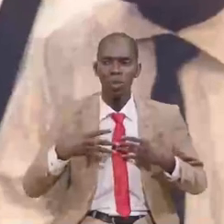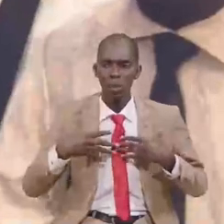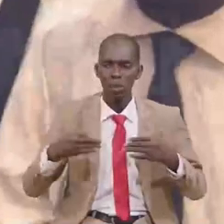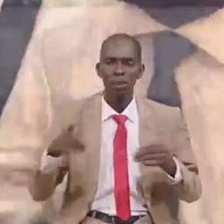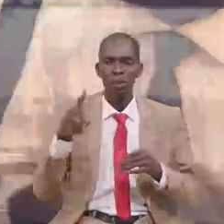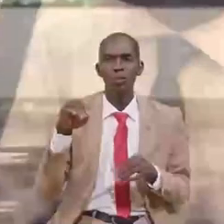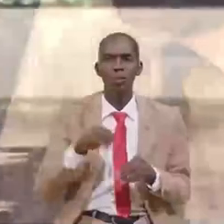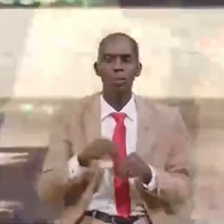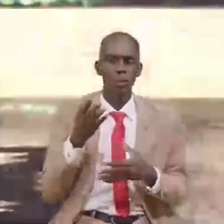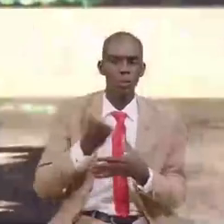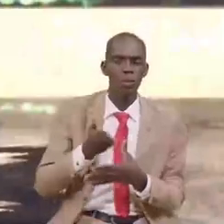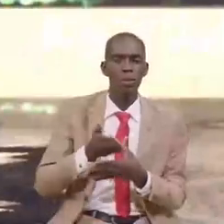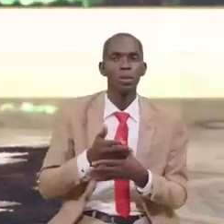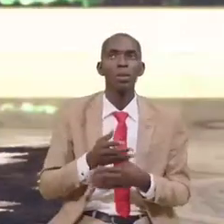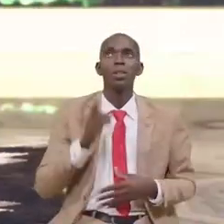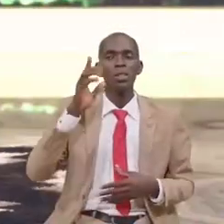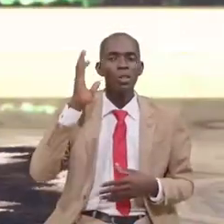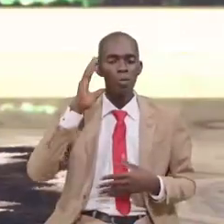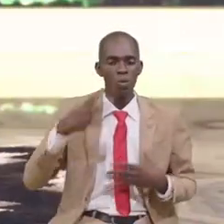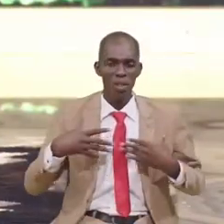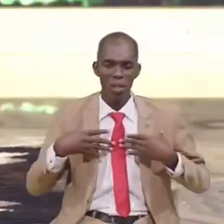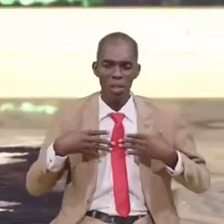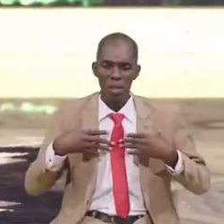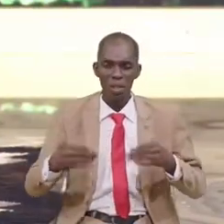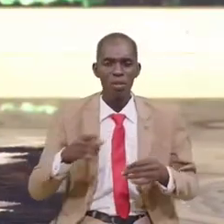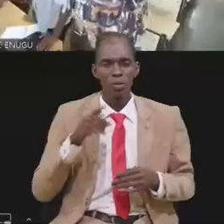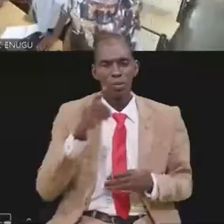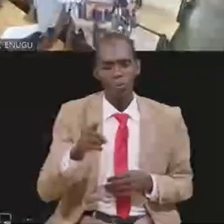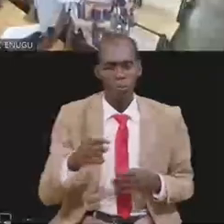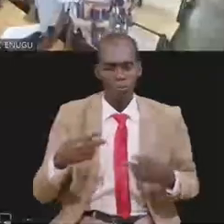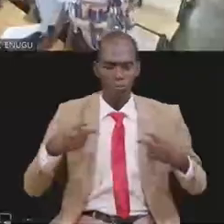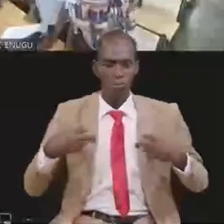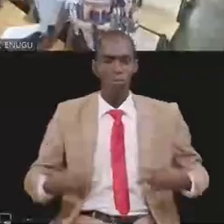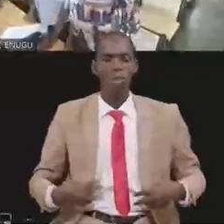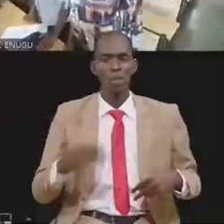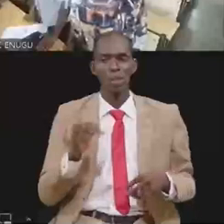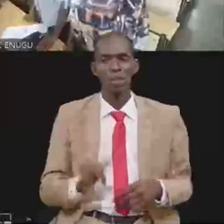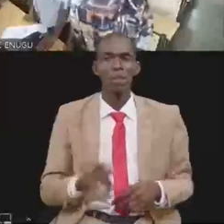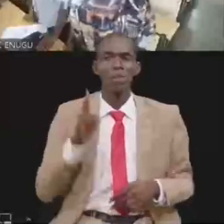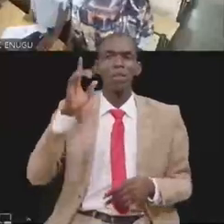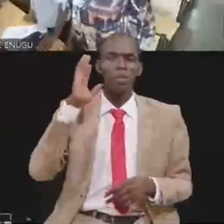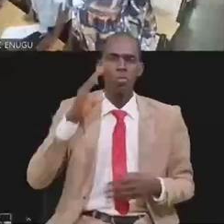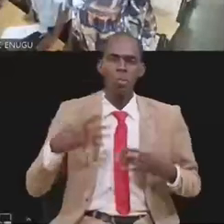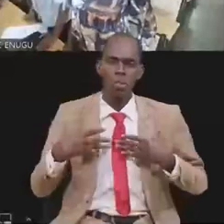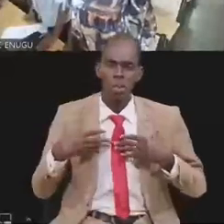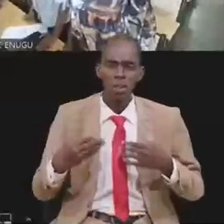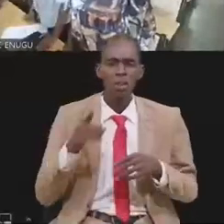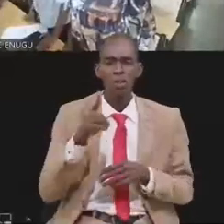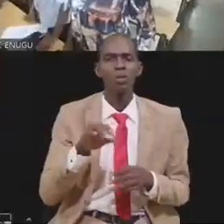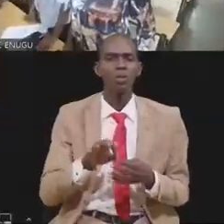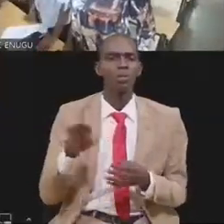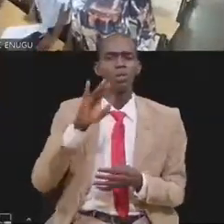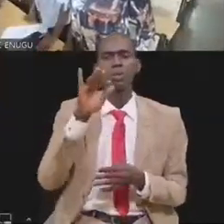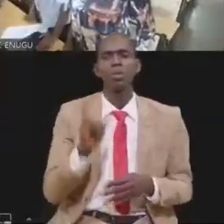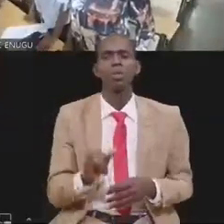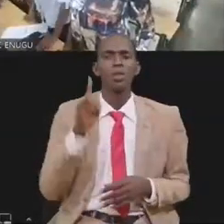psychologiquement, il va vous guérir physiquement, il va vous guérir spirituellement, il